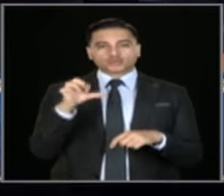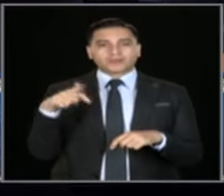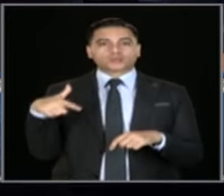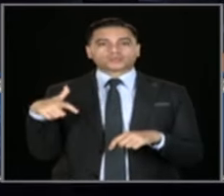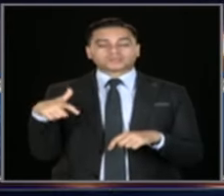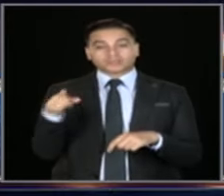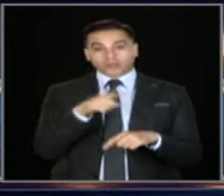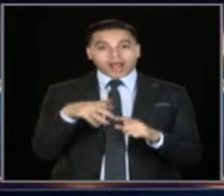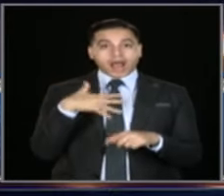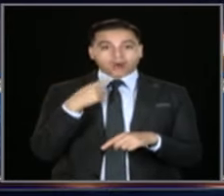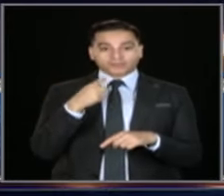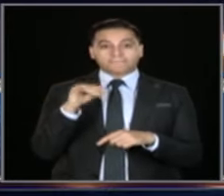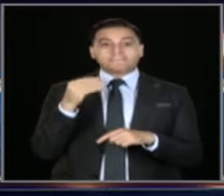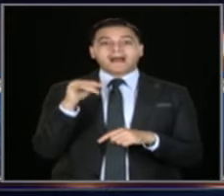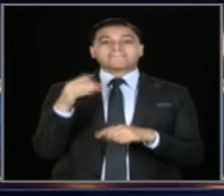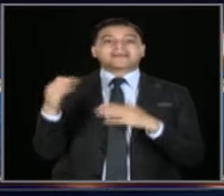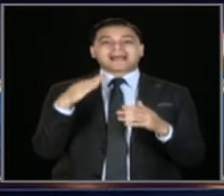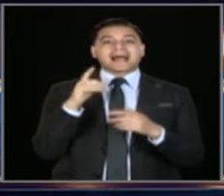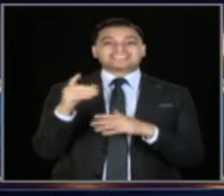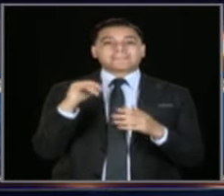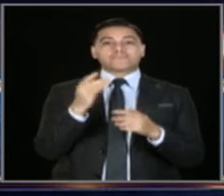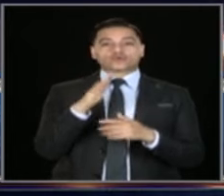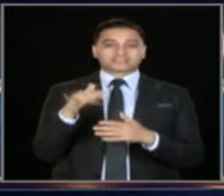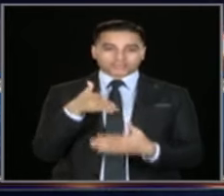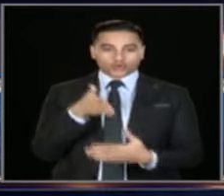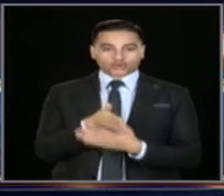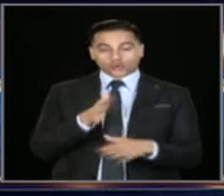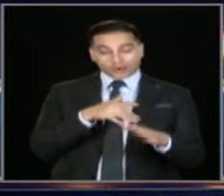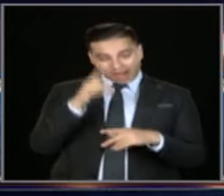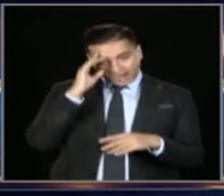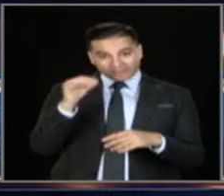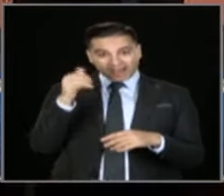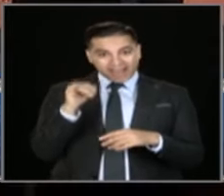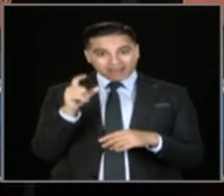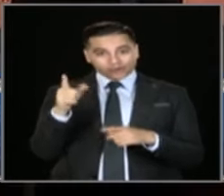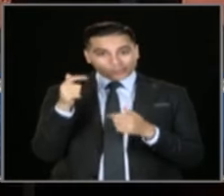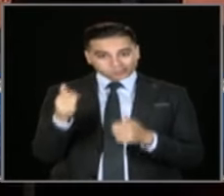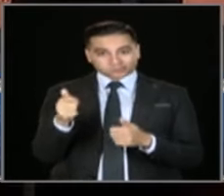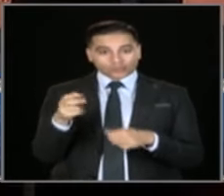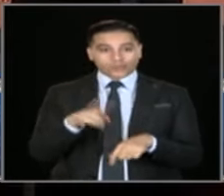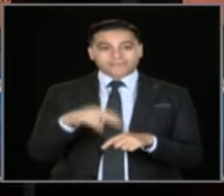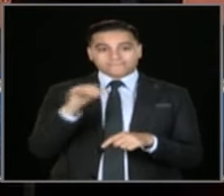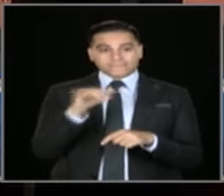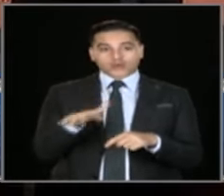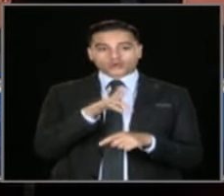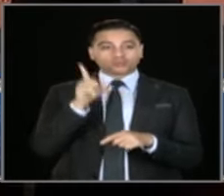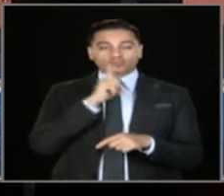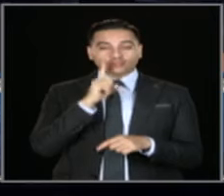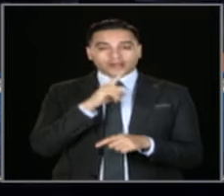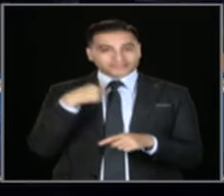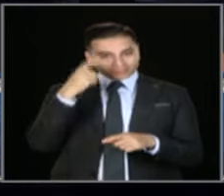1960. هم عايزين محمد حسن مرسي اللي جاوب، مع ان الاجابه عند ايمن وعند نهال وعند مايك. ليه مش عارف؟